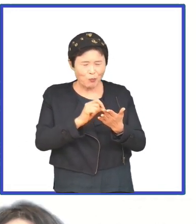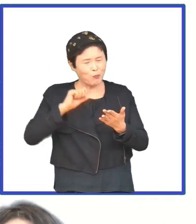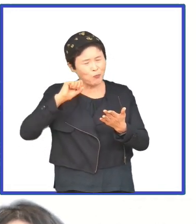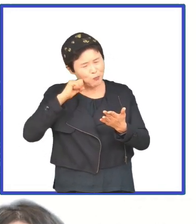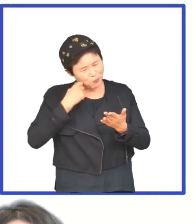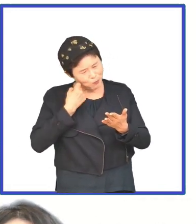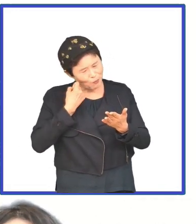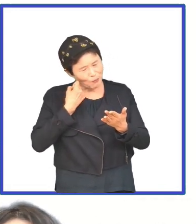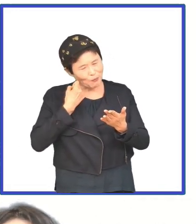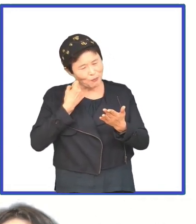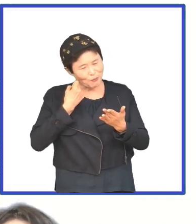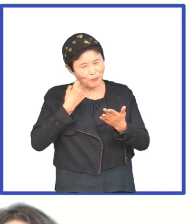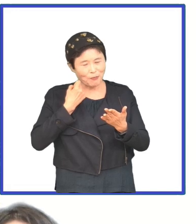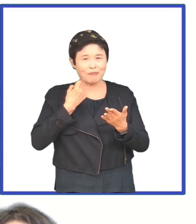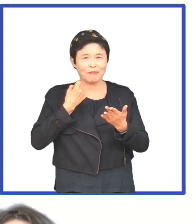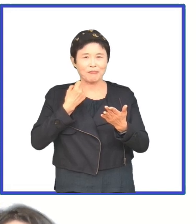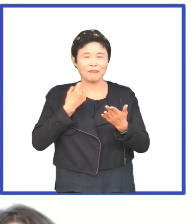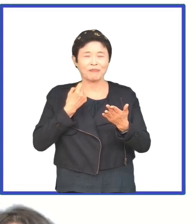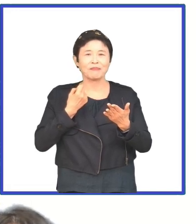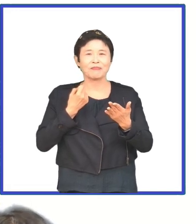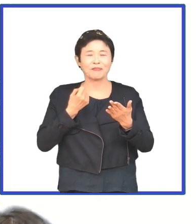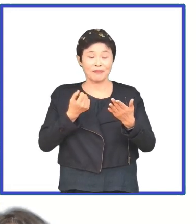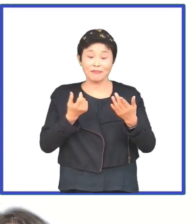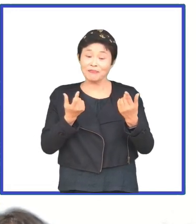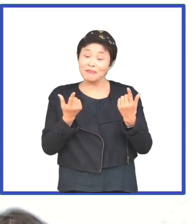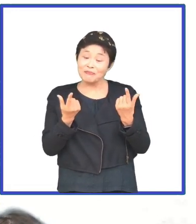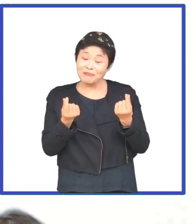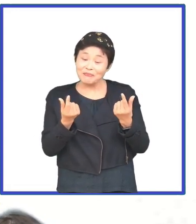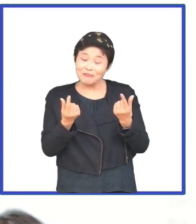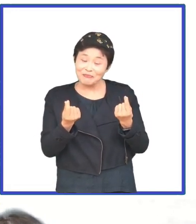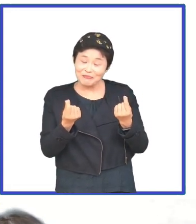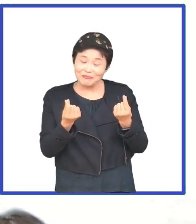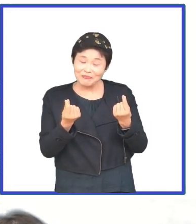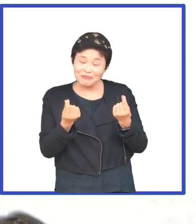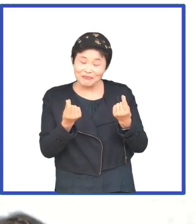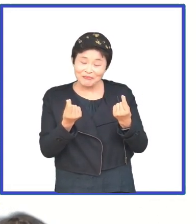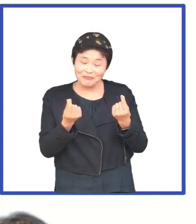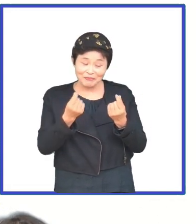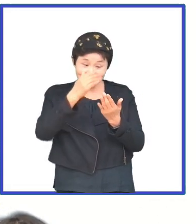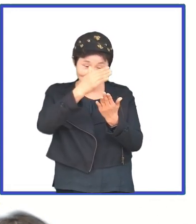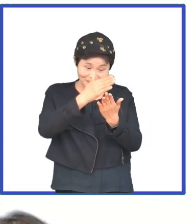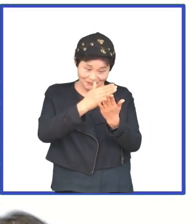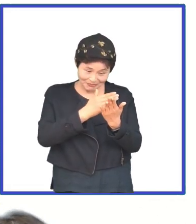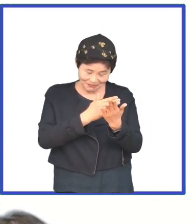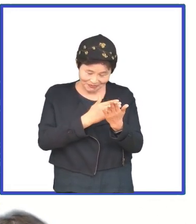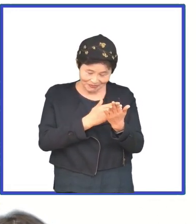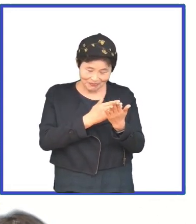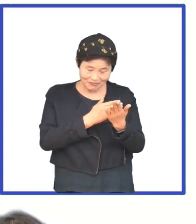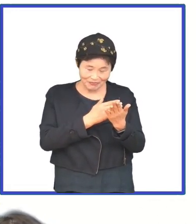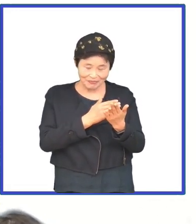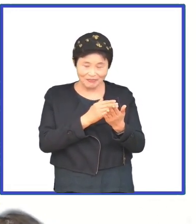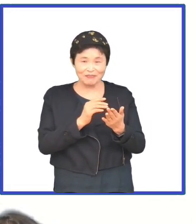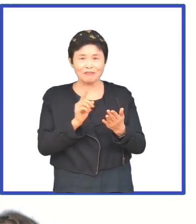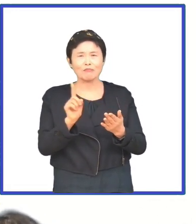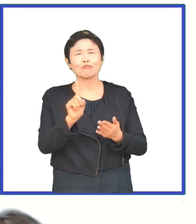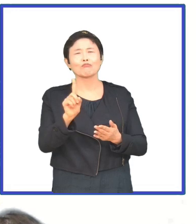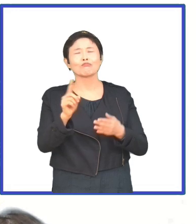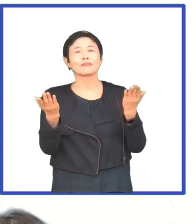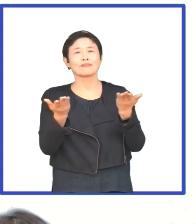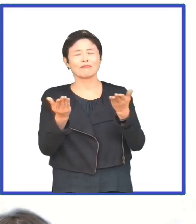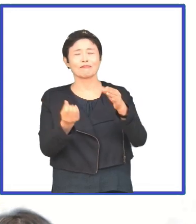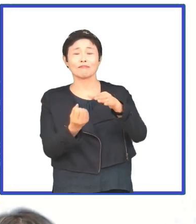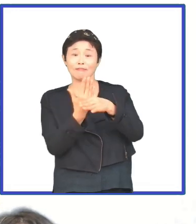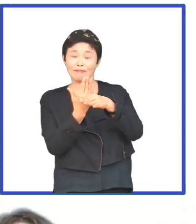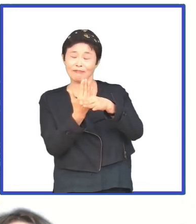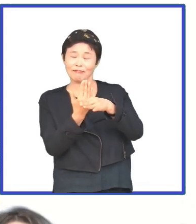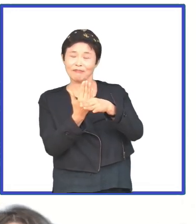있습니다. 그래서 선생님과 지금부터 하나하나의 사건들을 찾아보면서 어떠한 현상들이 발생했었는지를